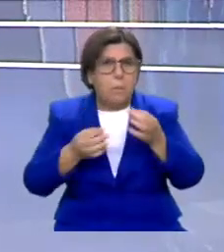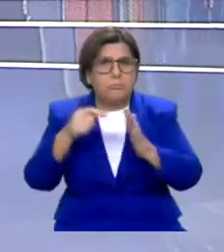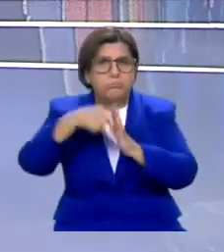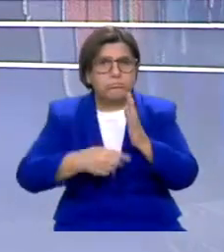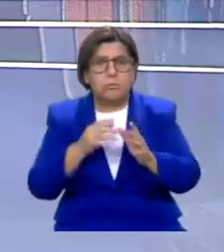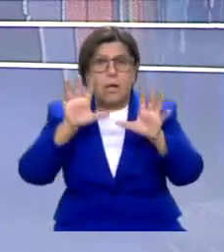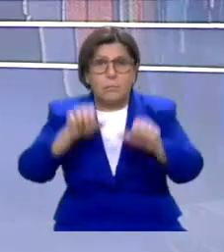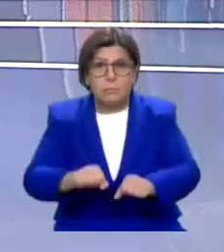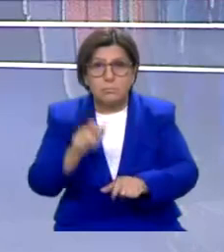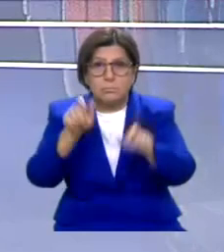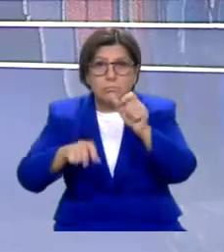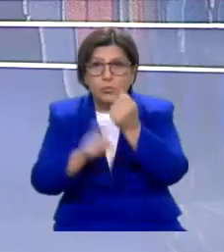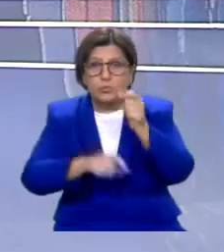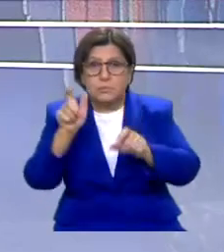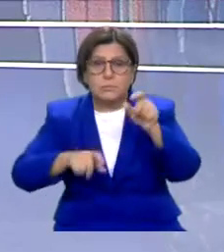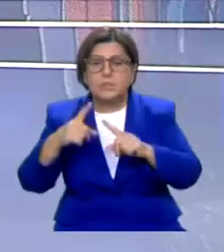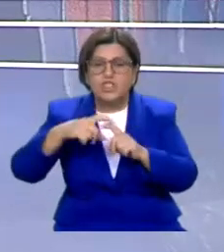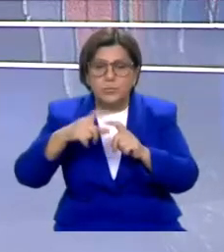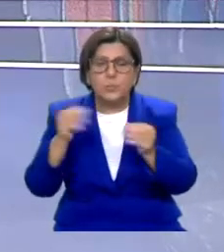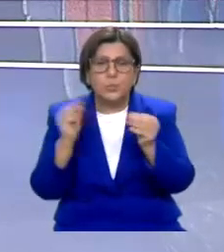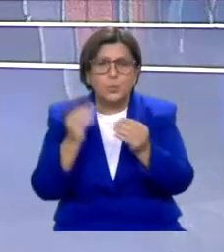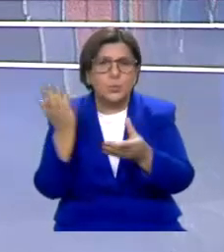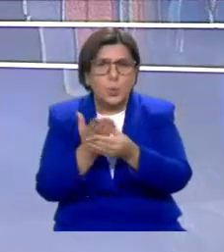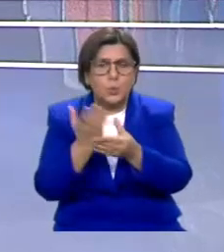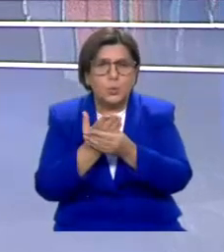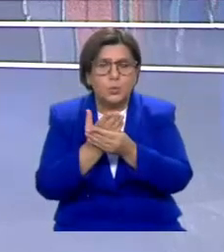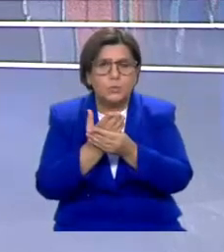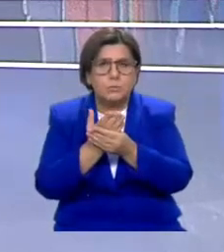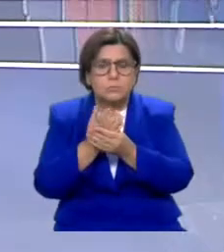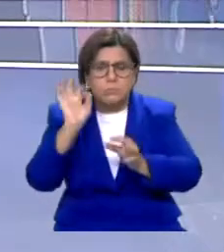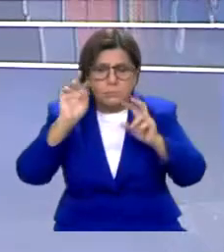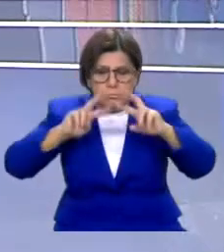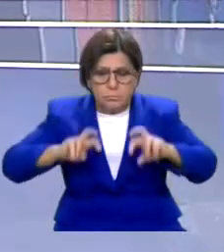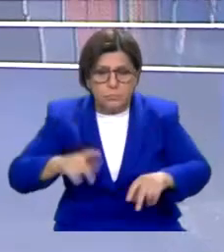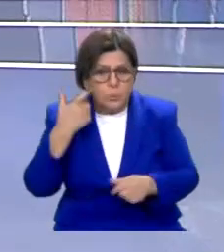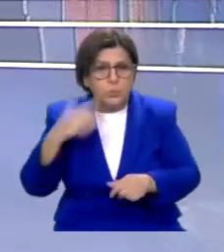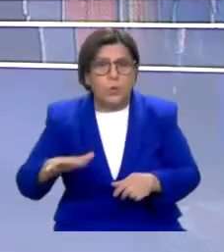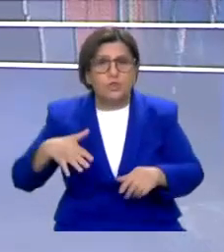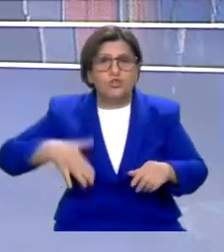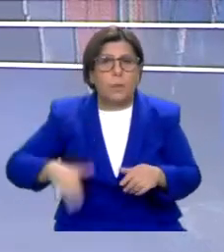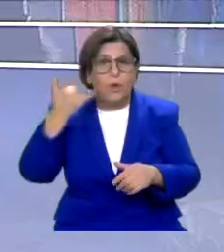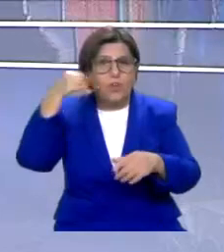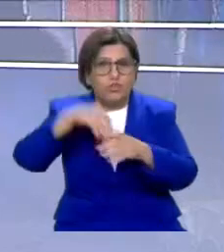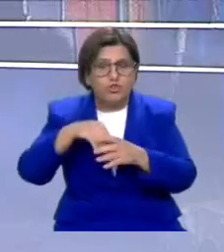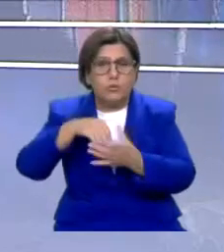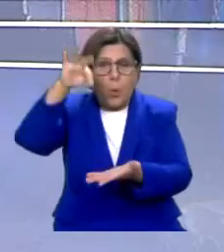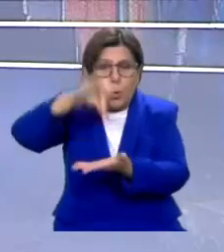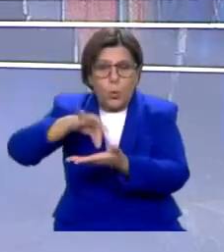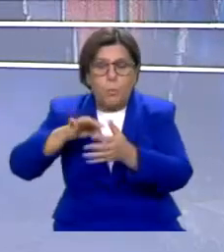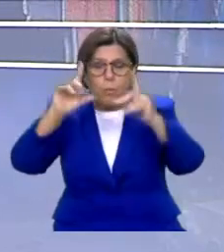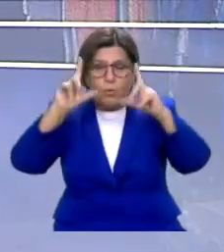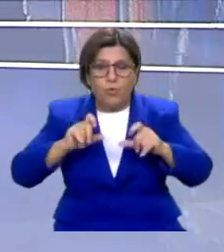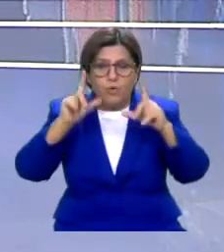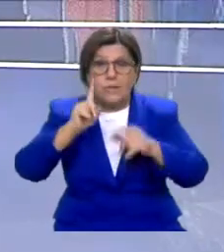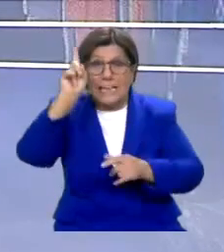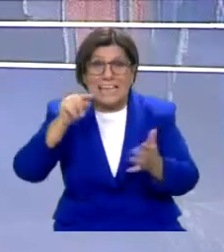Tutuklanan teröristlerin kimlikleri ve suç dosyaları şoke etti. Cep telefonlarından çıkan konum ve fotoğraflarsa